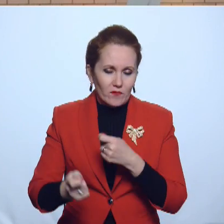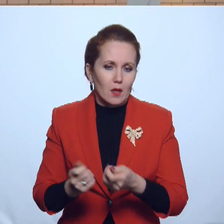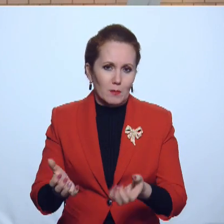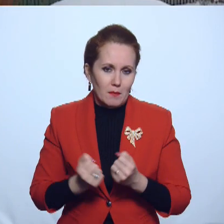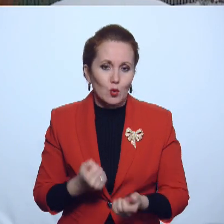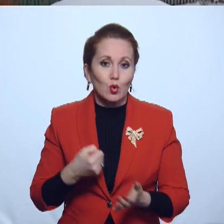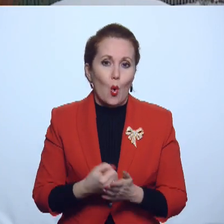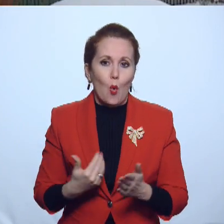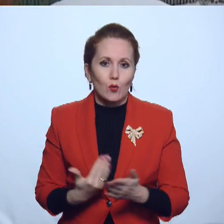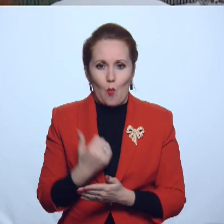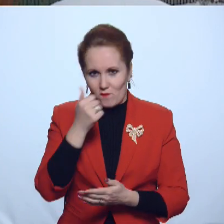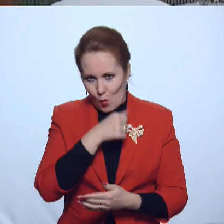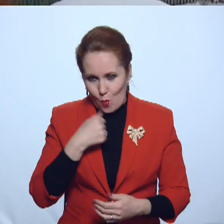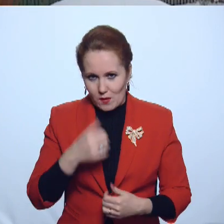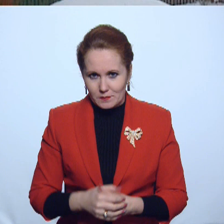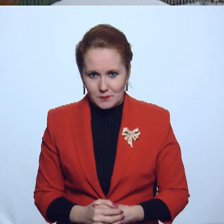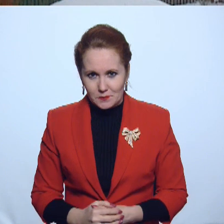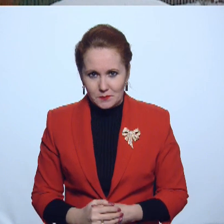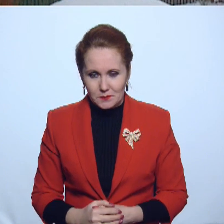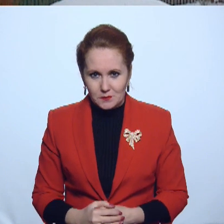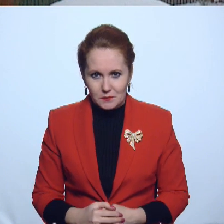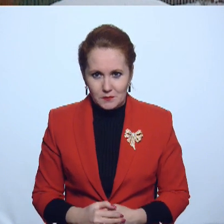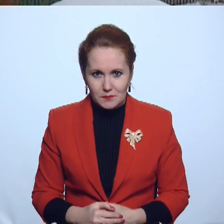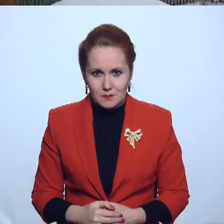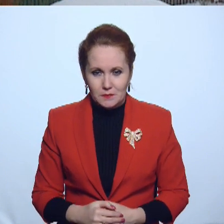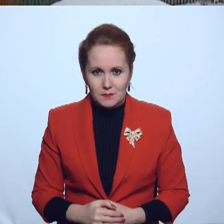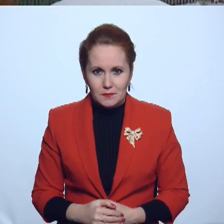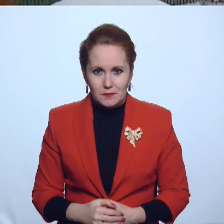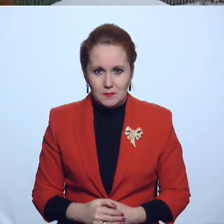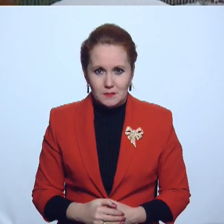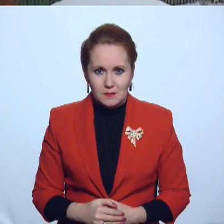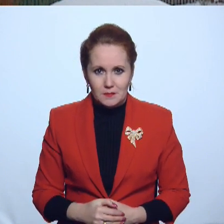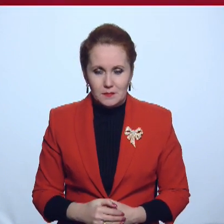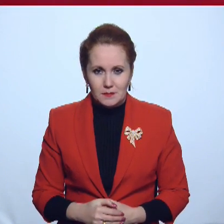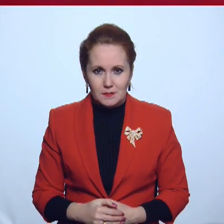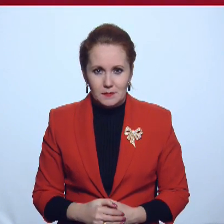Нового года. Елена Обуховская, Вероника Ваулина, Юрий Дроздов. Новости.